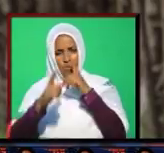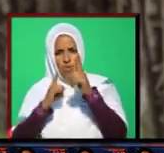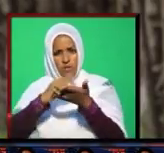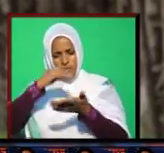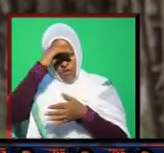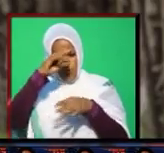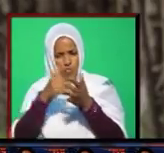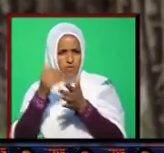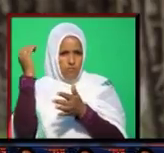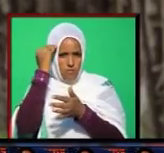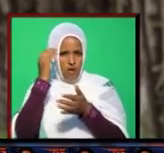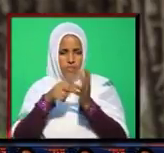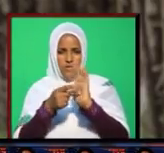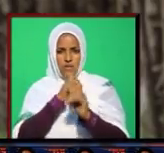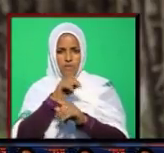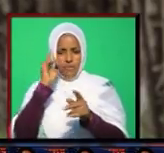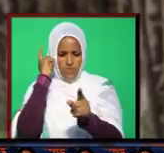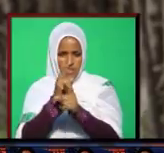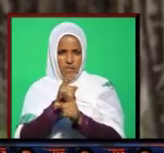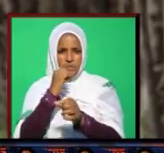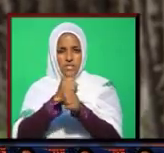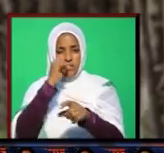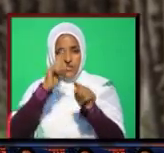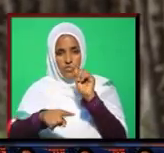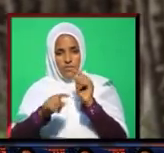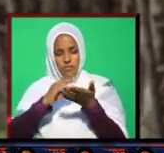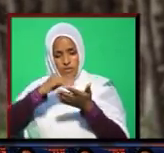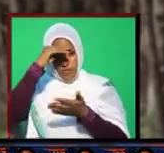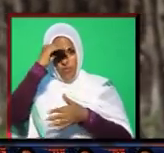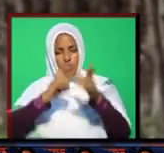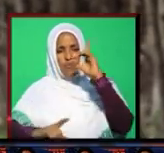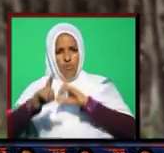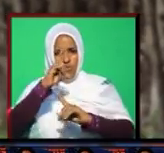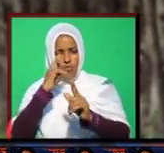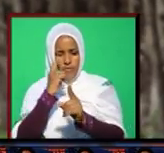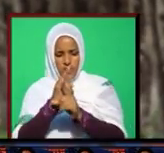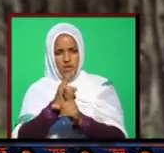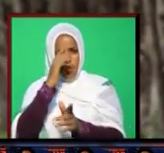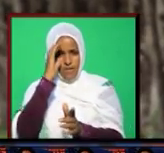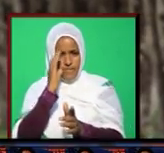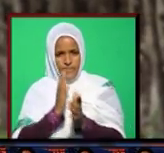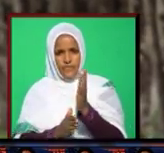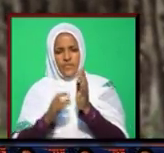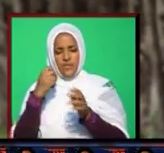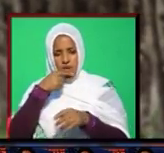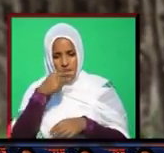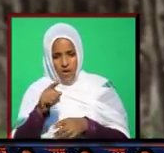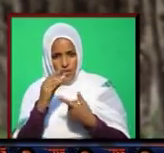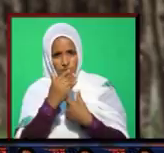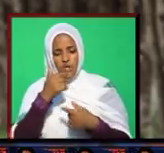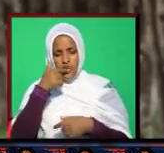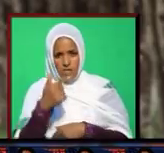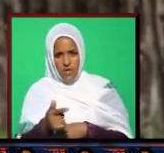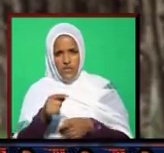ቋንቋ የተማርነው ሁሉ አውቀነዋል ማለት አይደለም። በሚገባ አከናውንን መስራት ስለማንችል የምንማራቸውን ቋንቋዎች በሚገባ አከናውንን እንደ ተናጋሪዎች